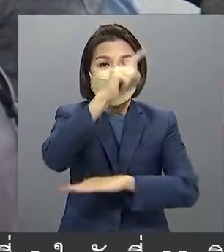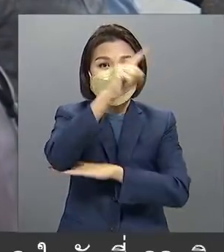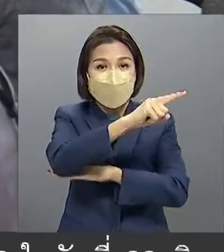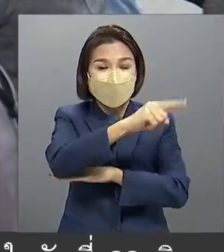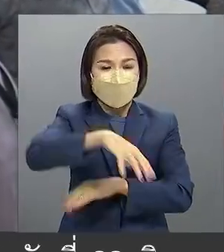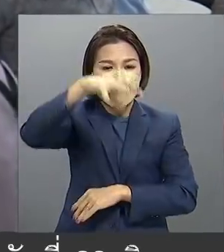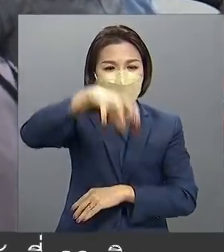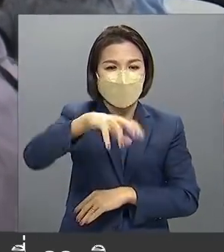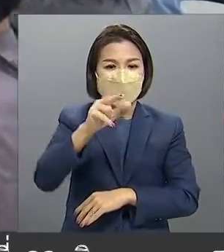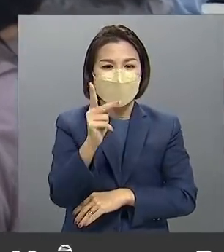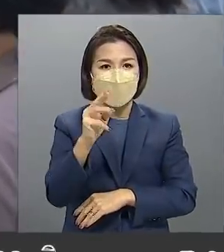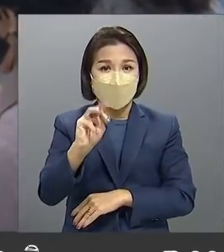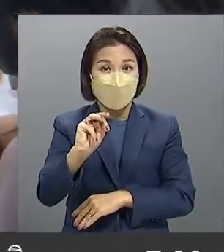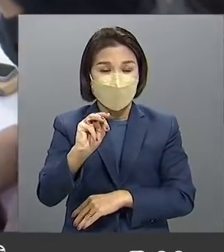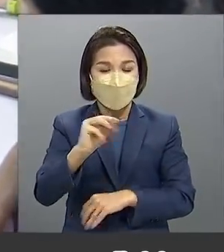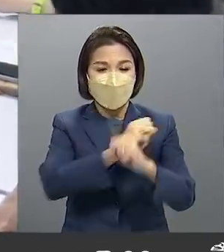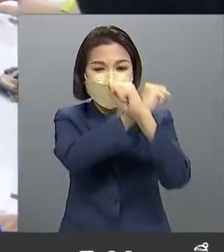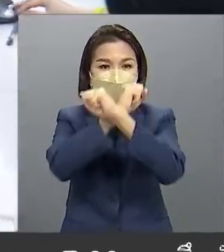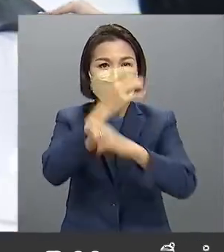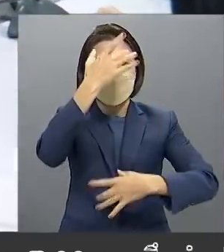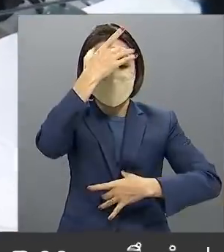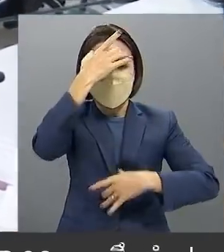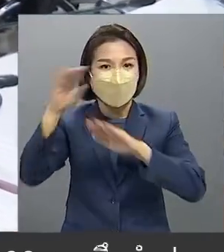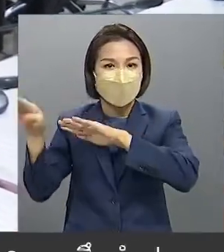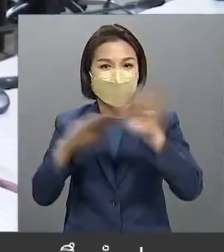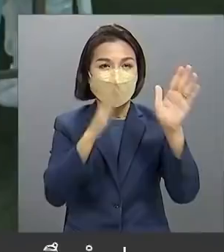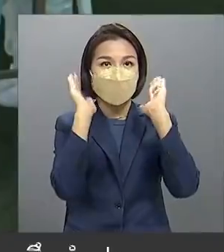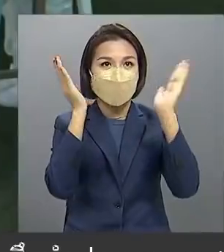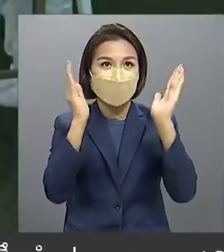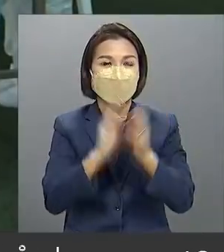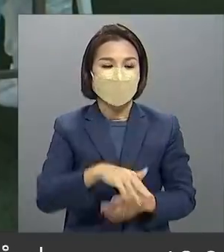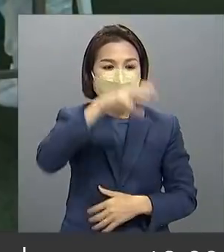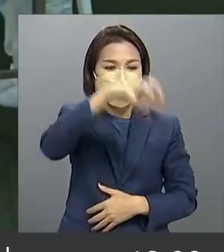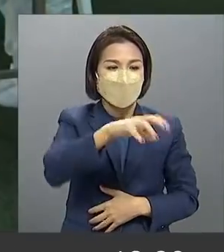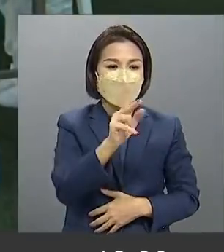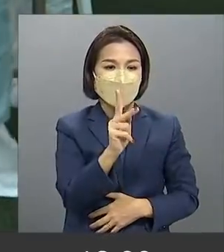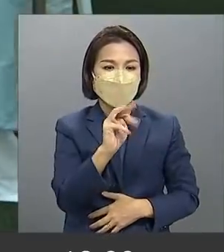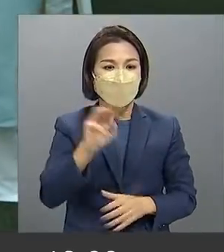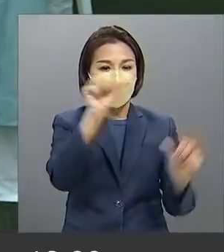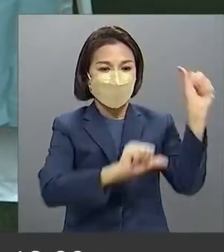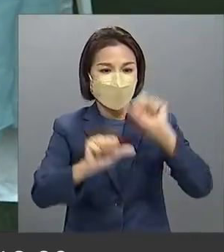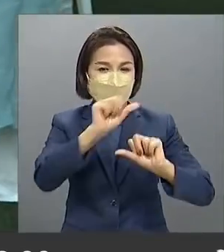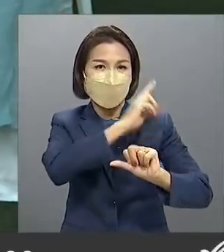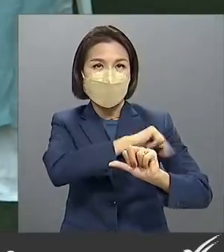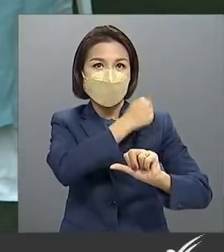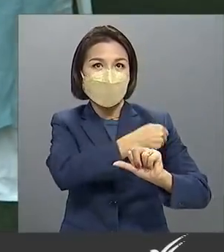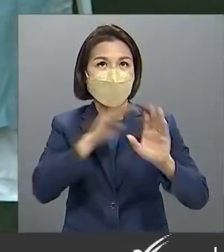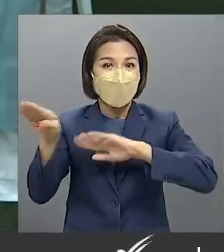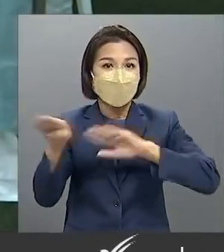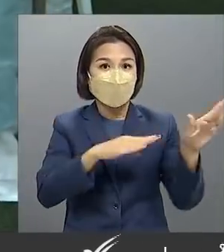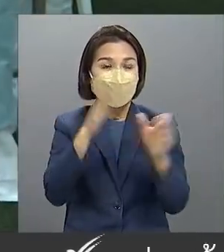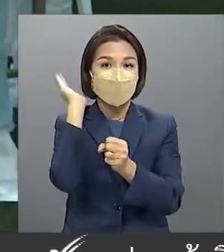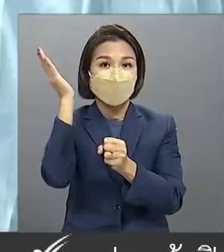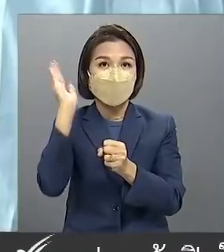ประเด็นนี้ขณะที่กรมวิทยาศาสตร์การแพทย์ก็จะมีการแถลงความคืบหน้ากรณีสายพันธุ์เดลต้าที่กำลังระบ